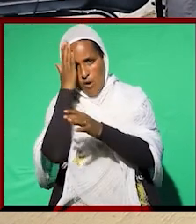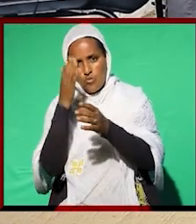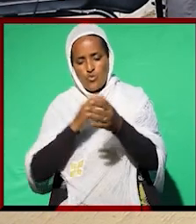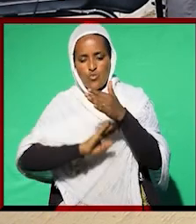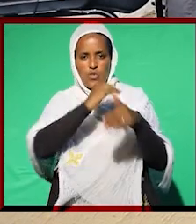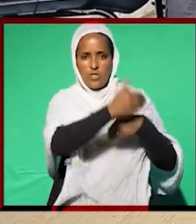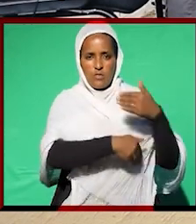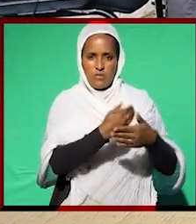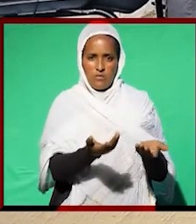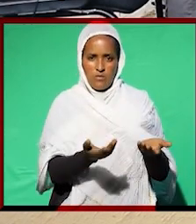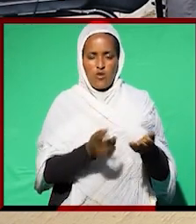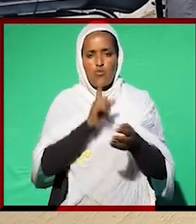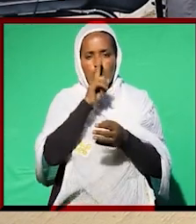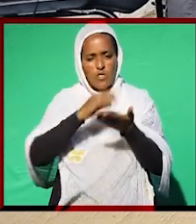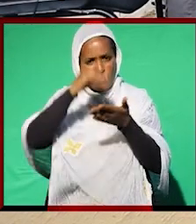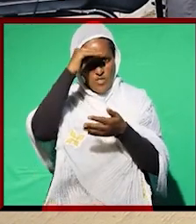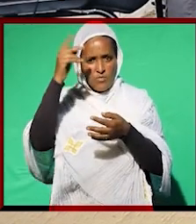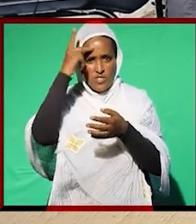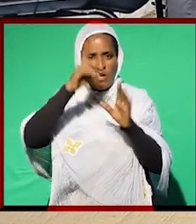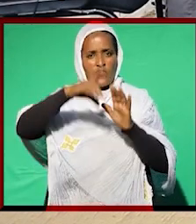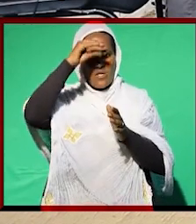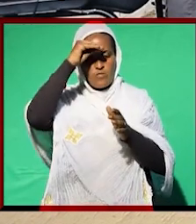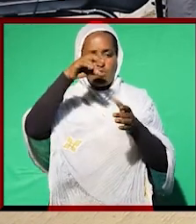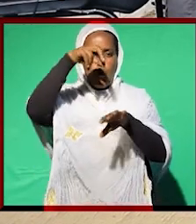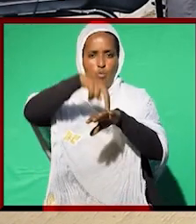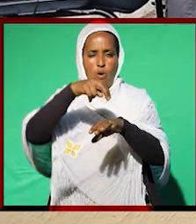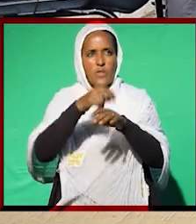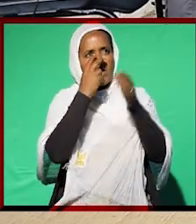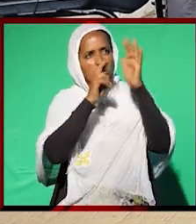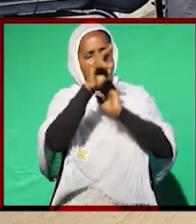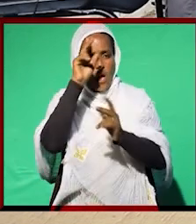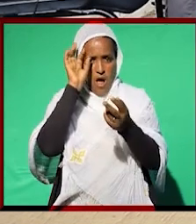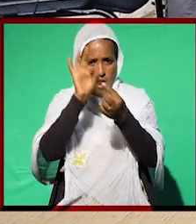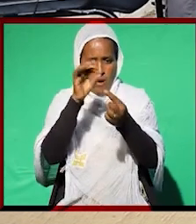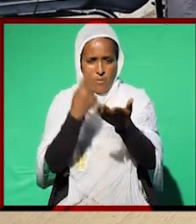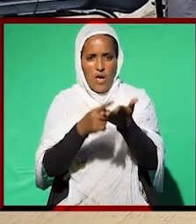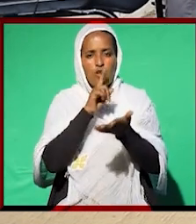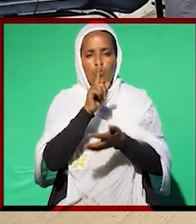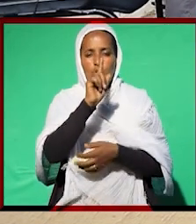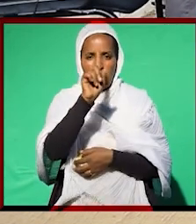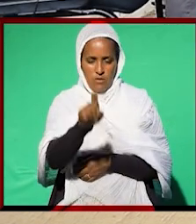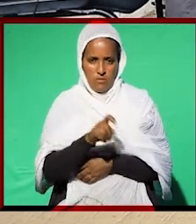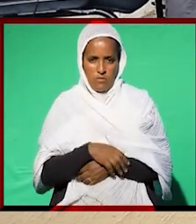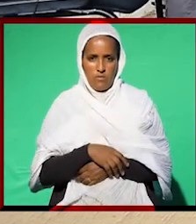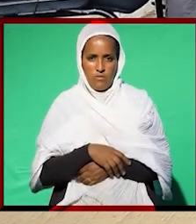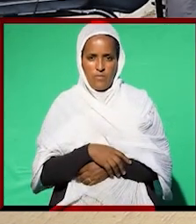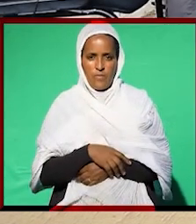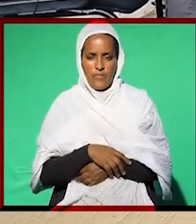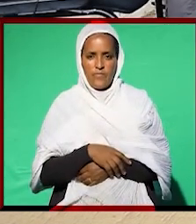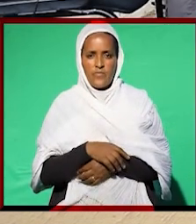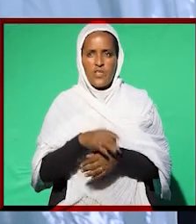እኮ ነው የፈጠሩ። በእውኑ የትምህርት ሚኒስተርና የከፍተኛ ትምህርት ተቋማት ራዕይ ይህ ነው ወይ? ግቡ ይህ ነው ወይ?